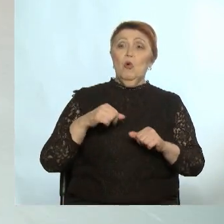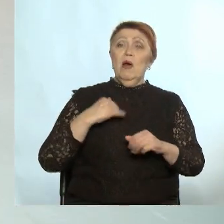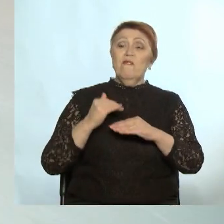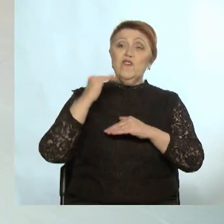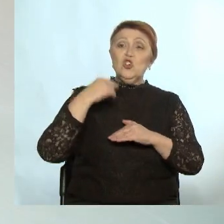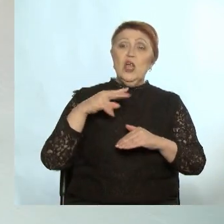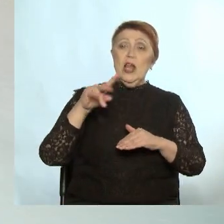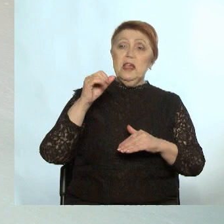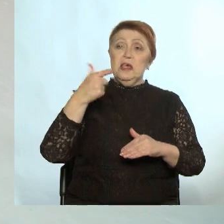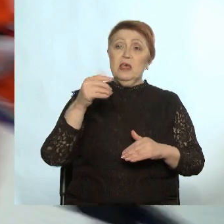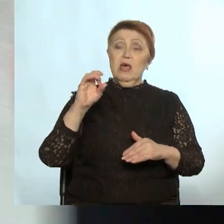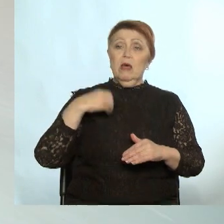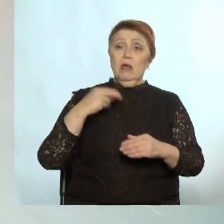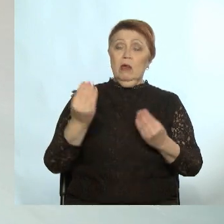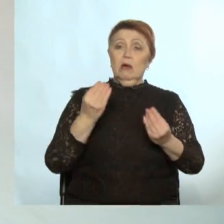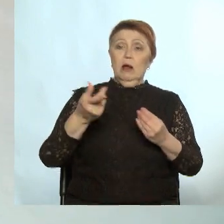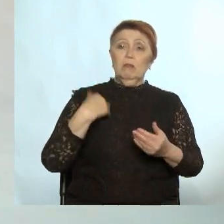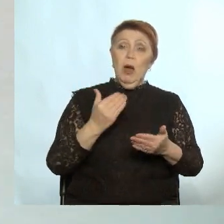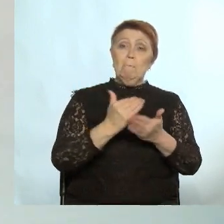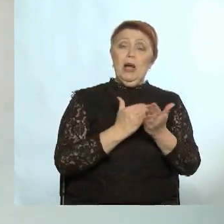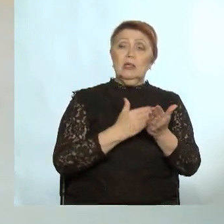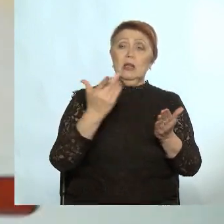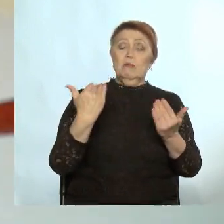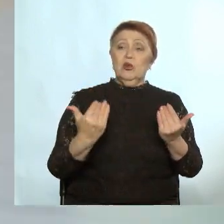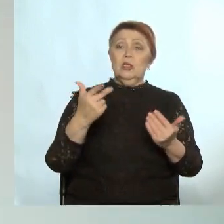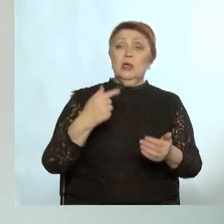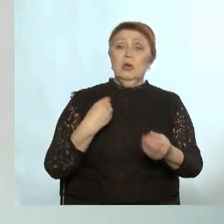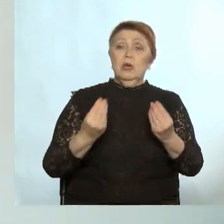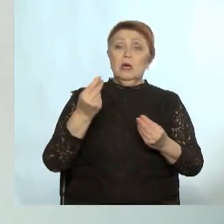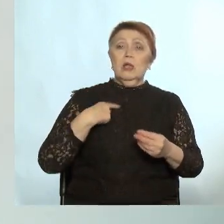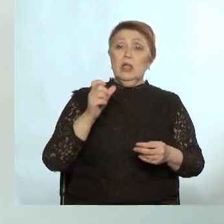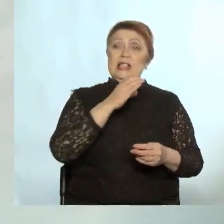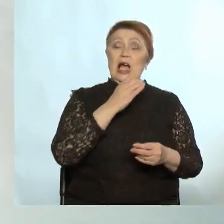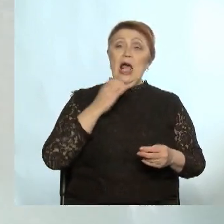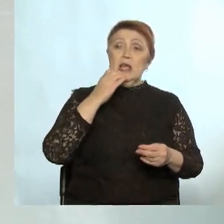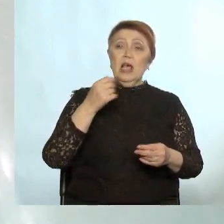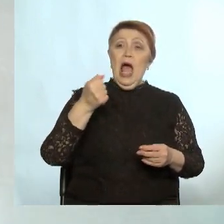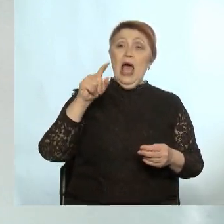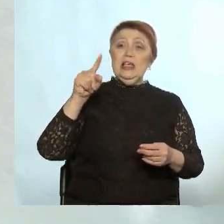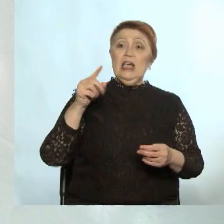время являлся лидером там по показателям. Сейчас играет, насколько я знаю, на Сахалине, в Азиатской лиге.